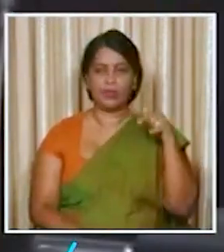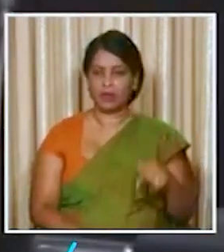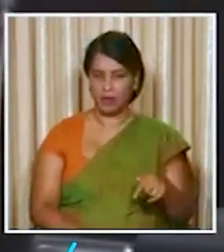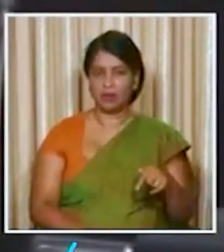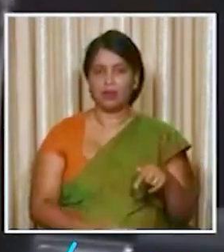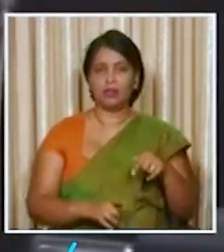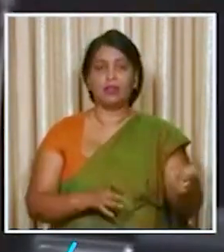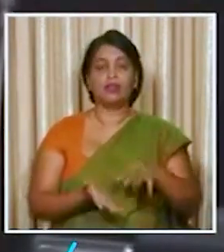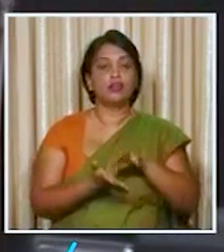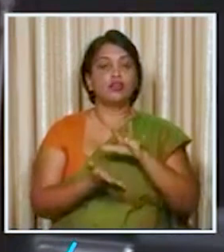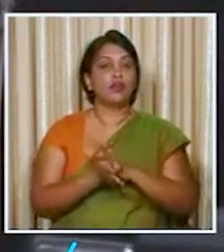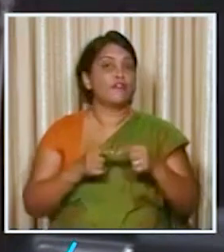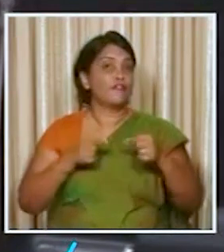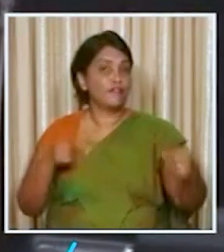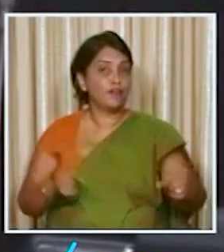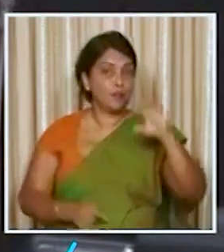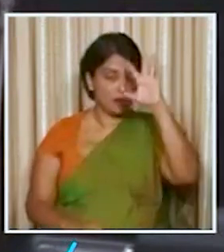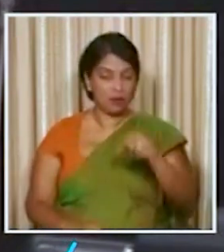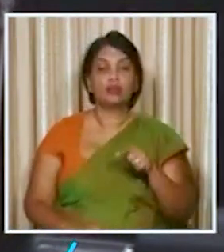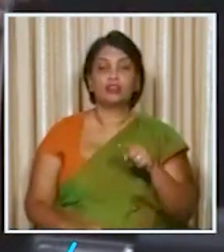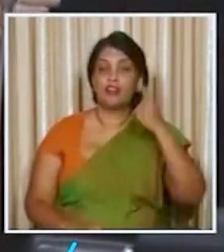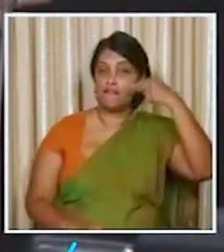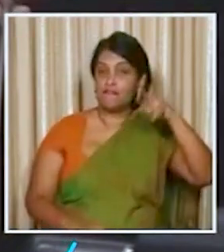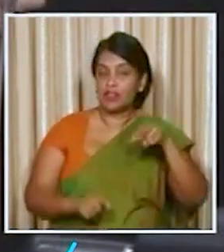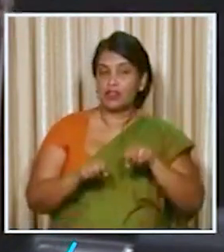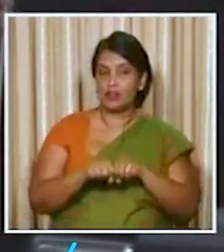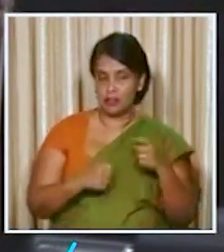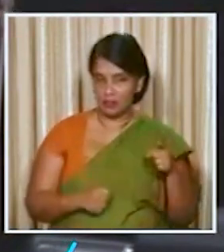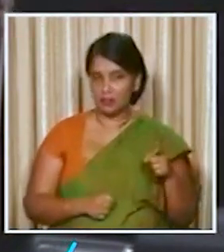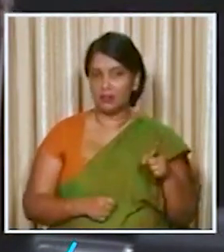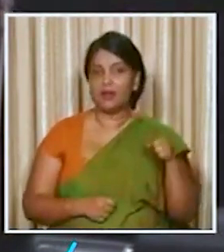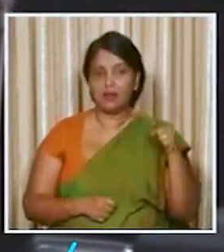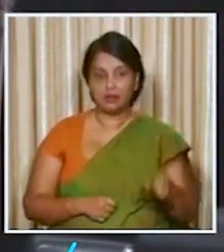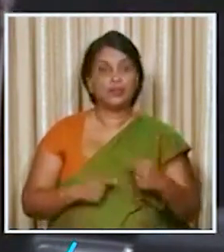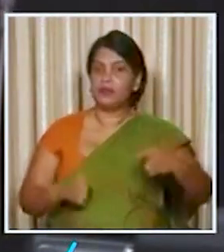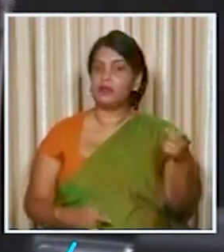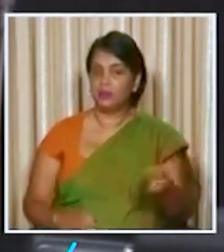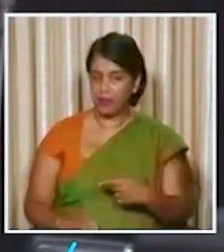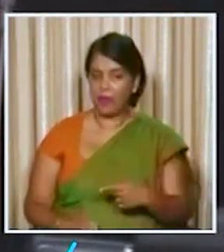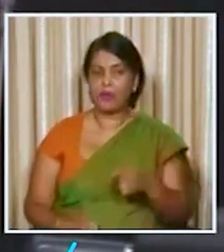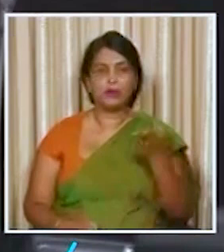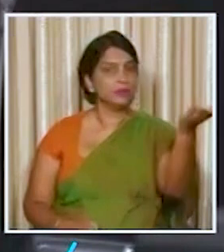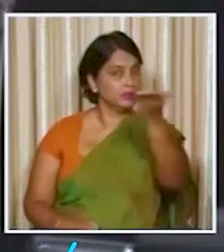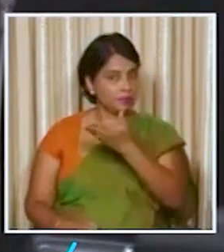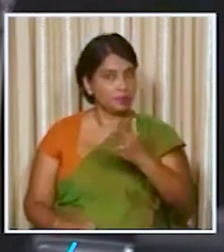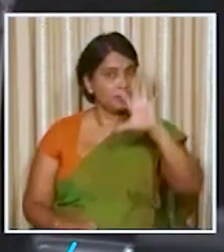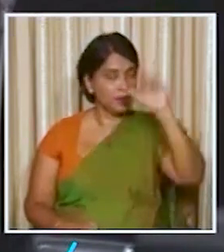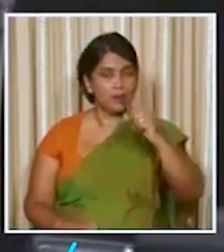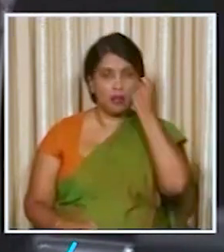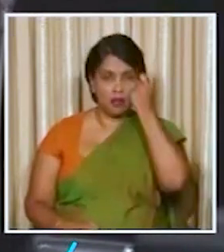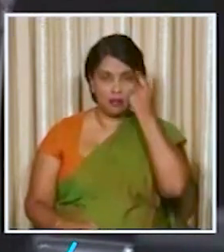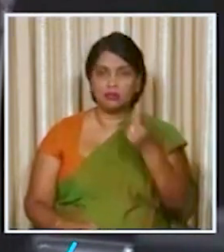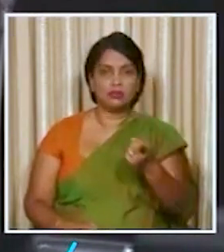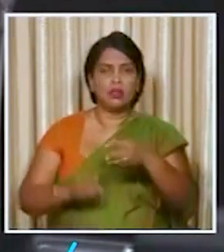දිනේ වෙන් කරලා තියෙන්නේ විපක්ෂයෙන් ගෙනාපු විශ්වාසභංග යෝජනාවක්. මේක අද විපක්ෂයේ දවස. තමුන්නාංශලා ගෙනාපු යෝජනාව